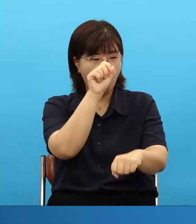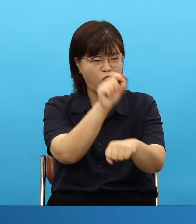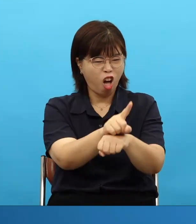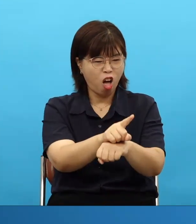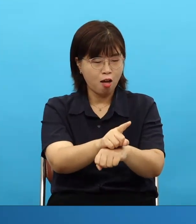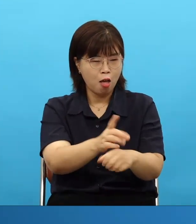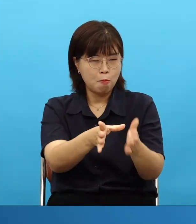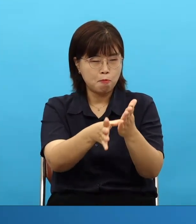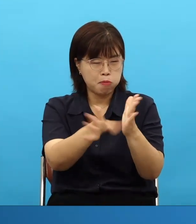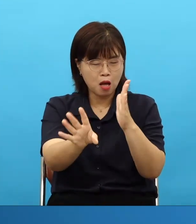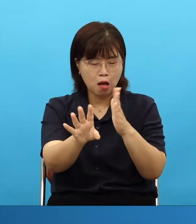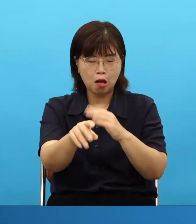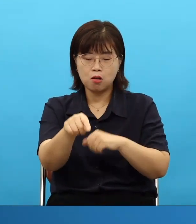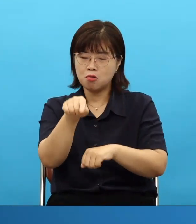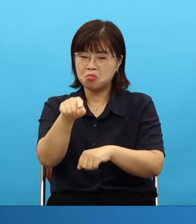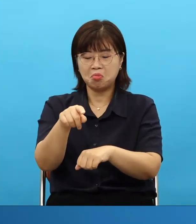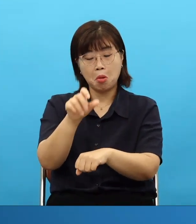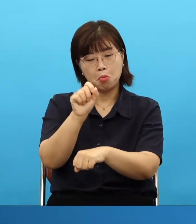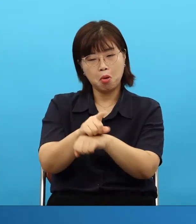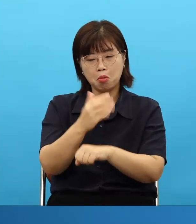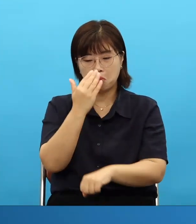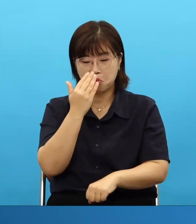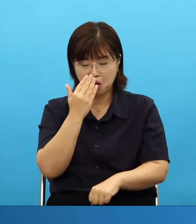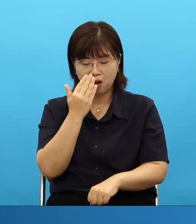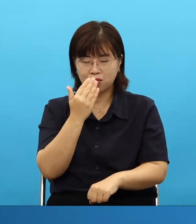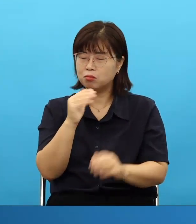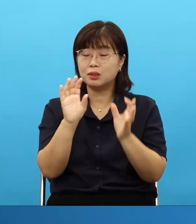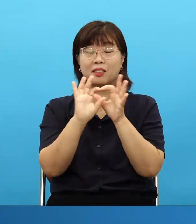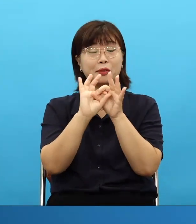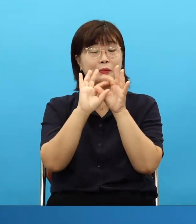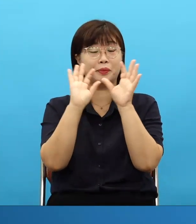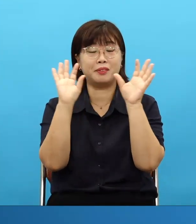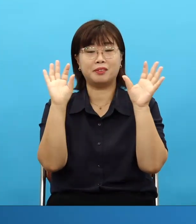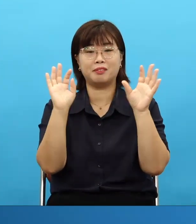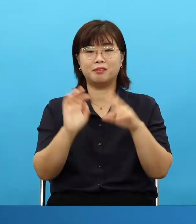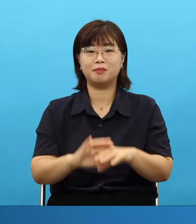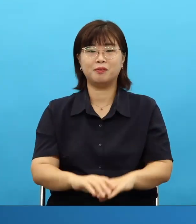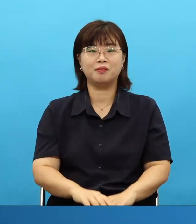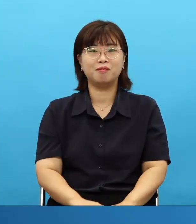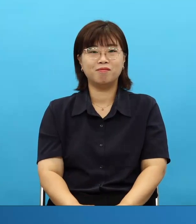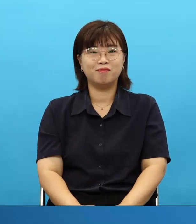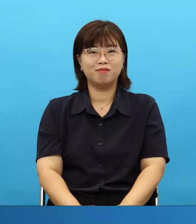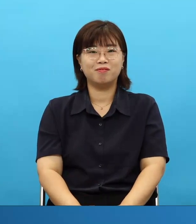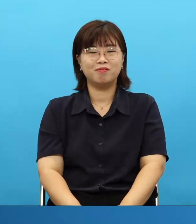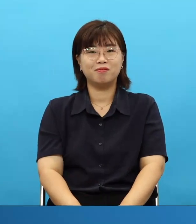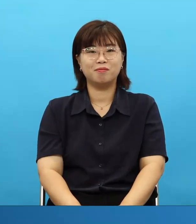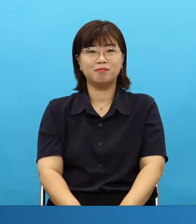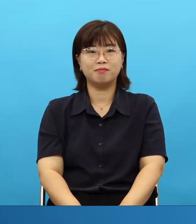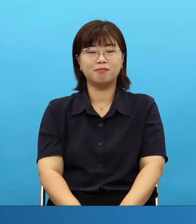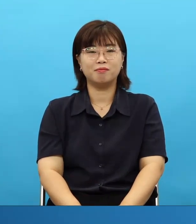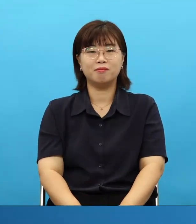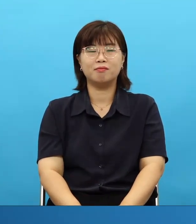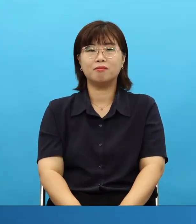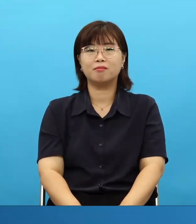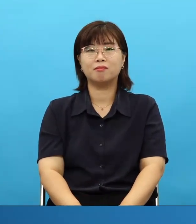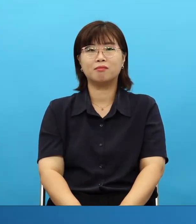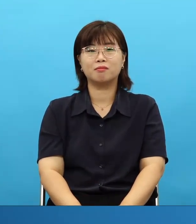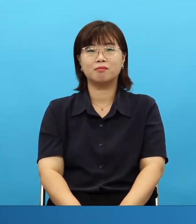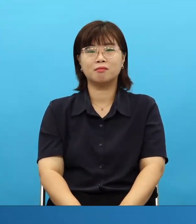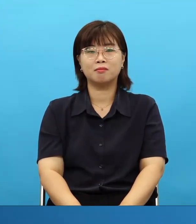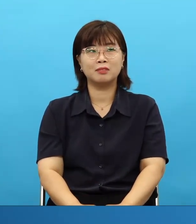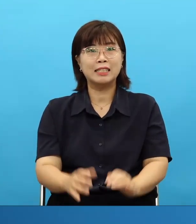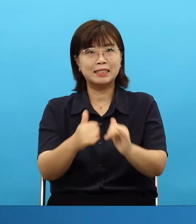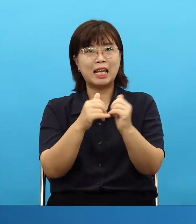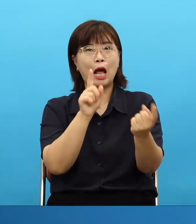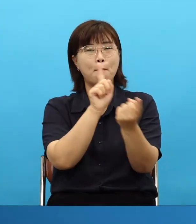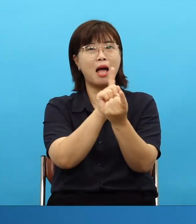Then whether you have a very good personality or not, so long as you're inside of this, it doesn't matter. 우리는 이렇게 사람 만남의 축복이